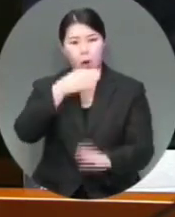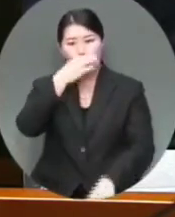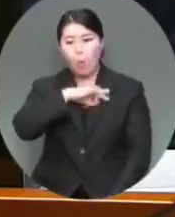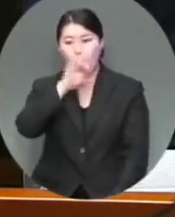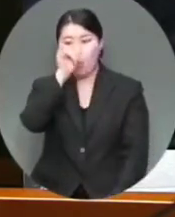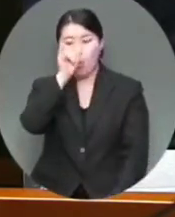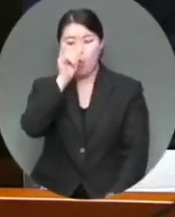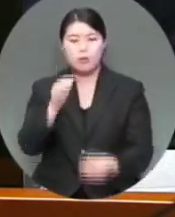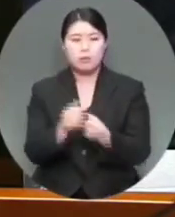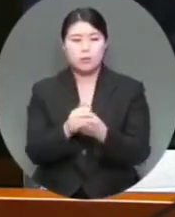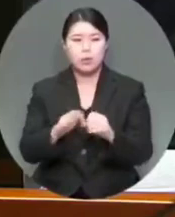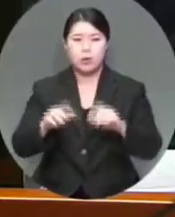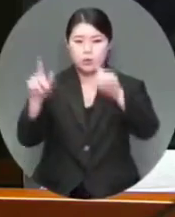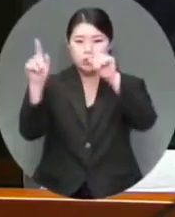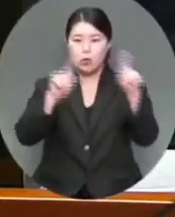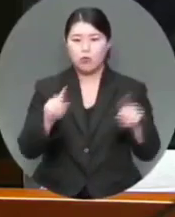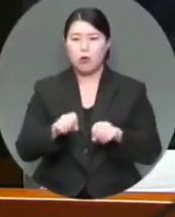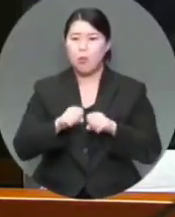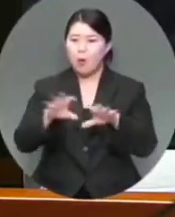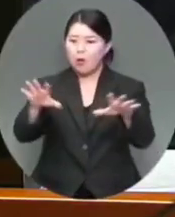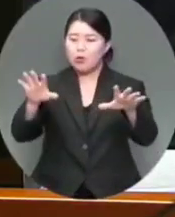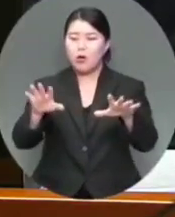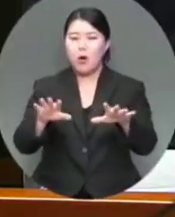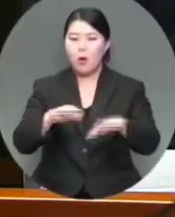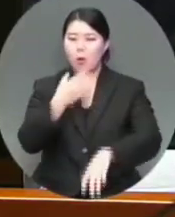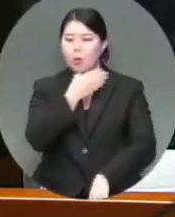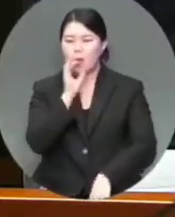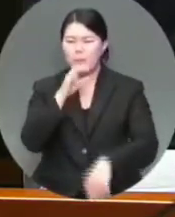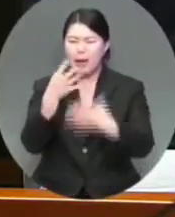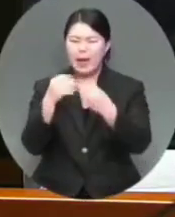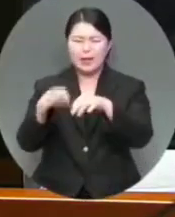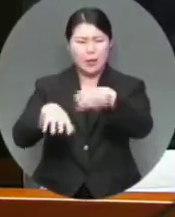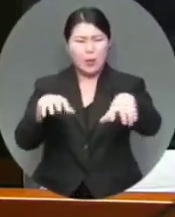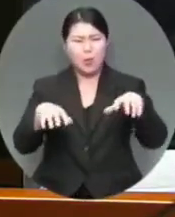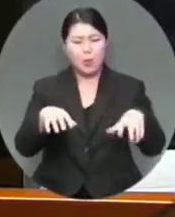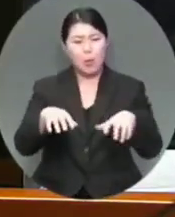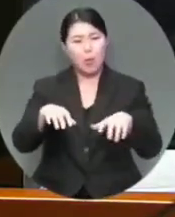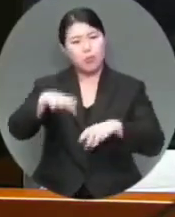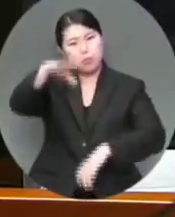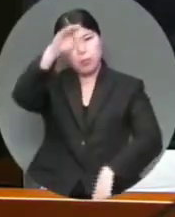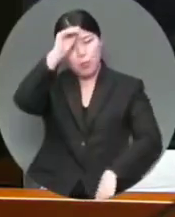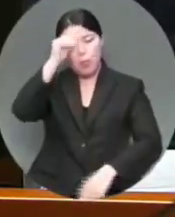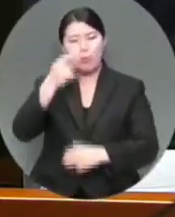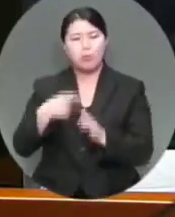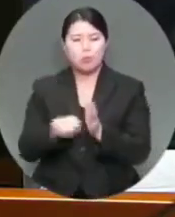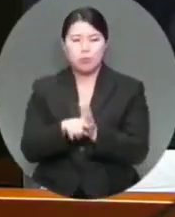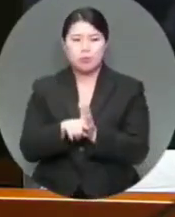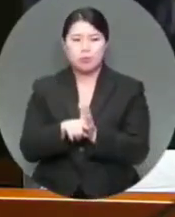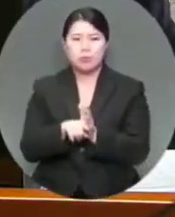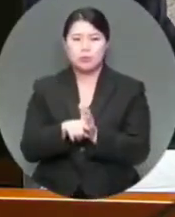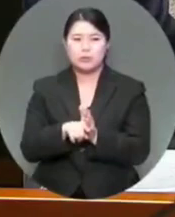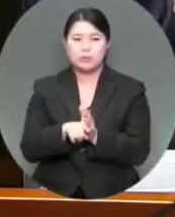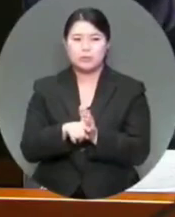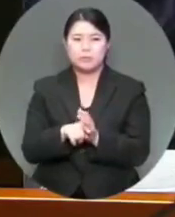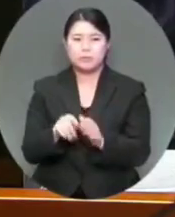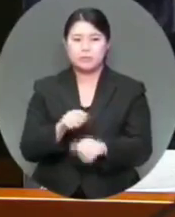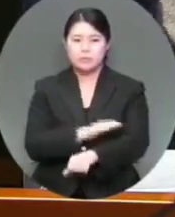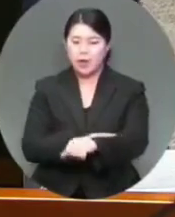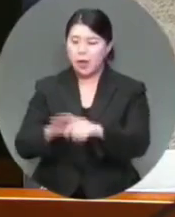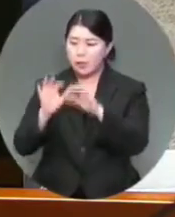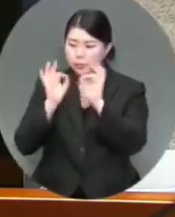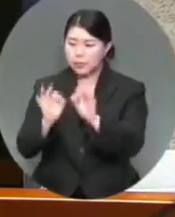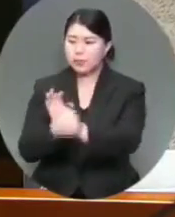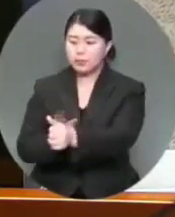얻어서 전국적으로 퍼져나가서 노인들이 많은 곳에 샘플이 될 수 있도록 그렇게 기재부 장관님 챙겨봐